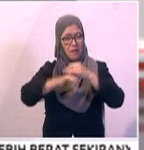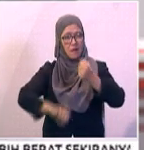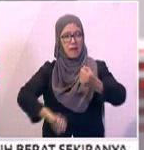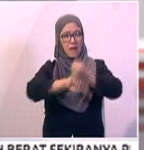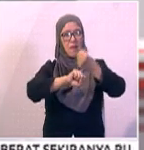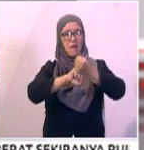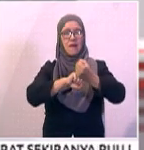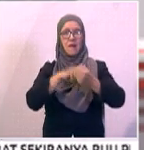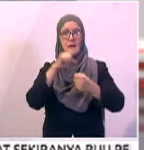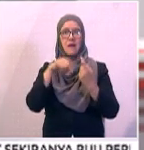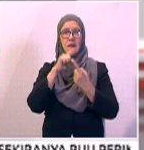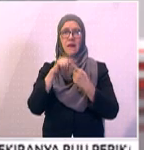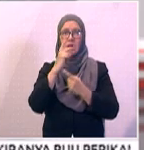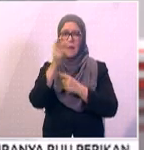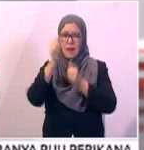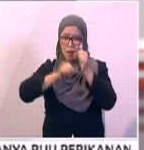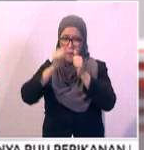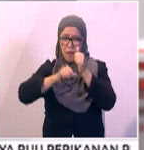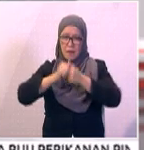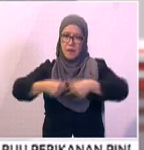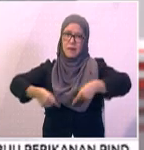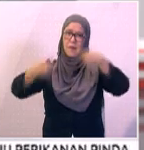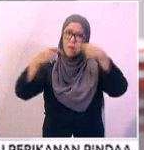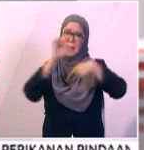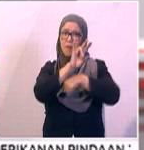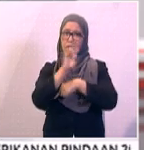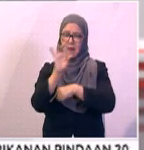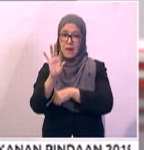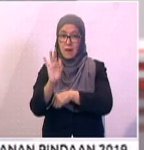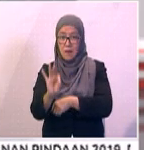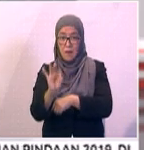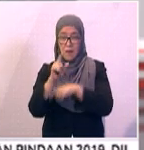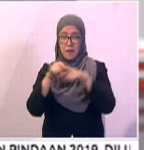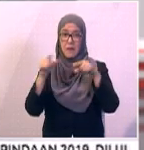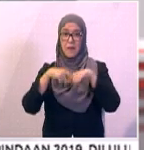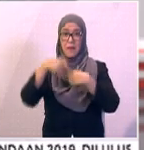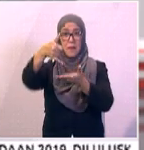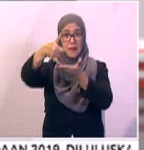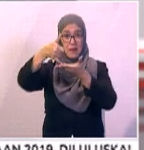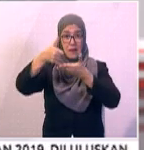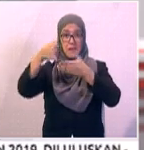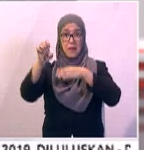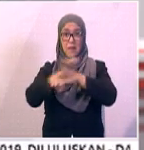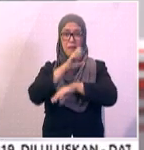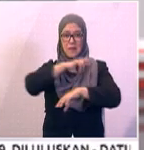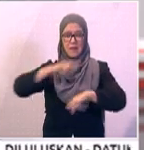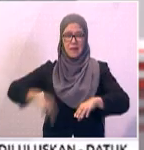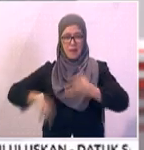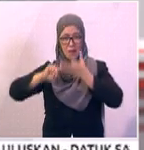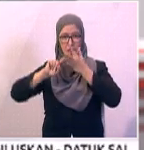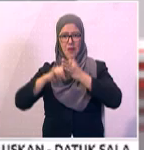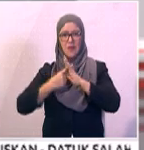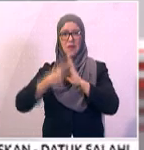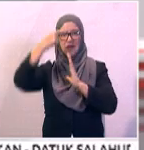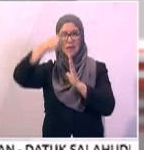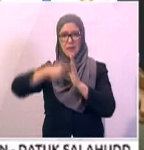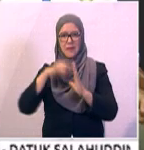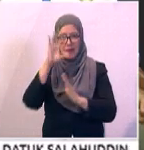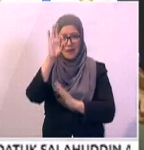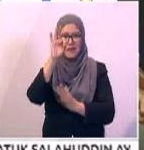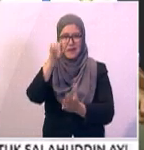edisi ke-79 Piala Emas Raja-Raja yang bakal membuka tirai September ini.